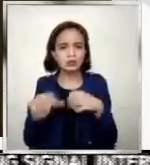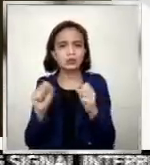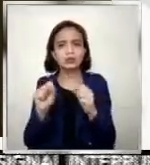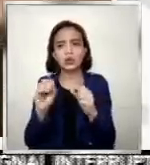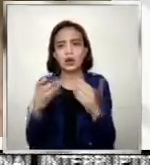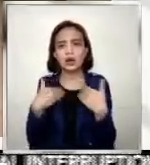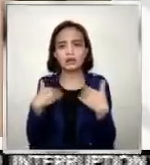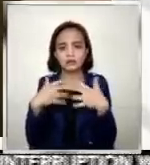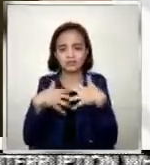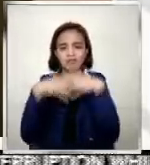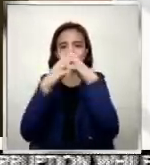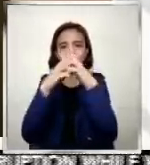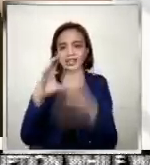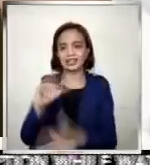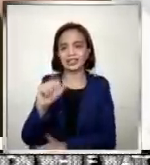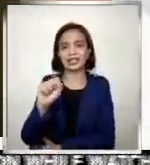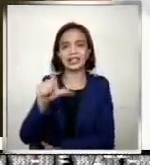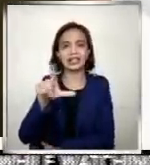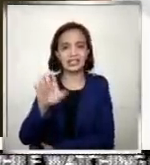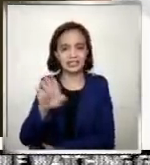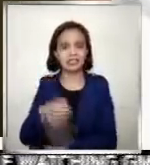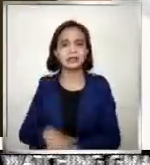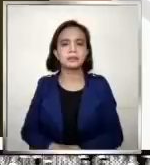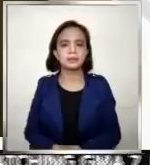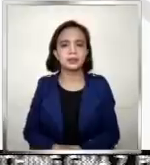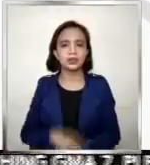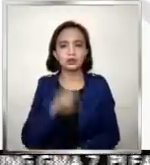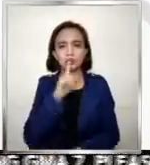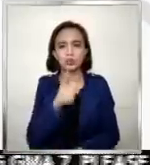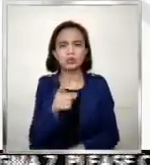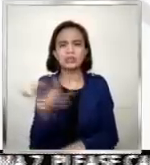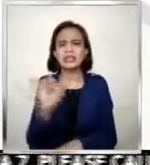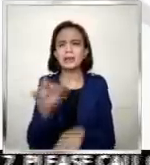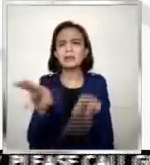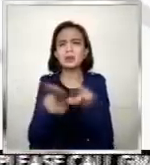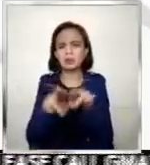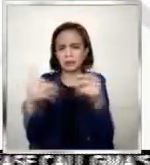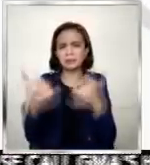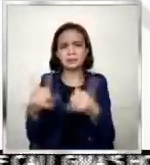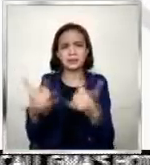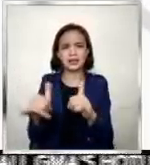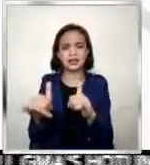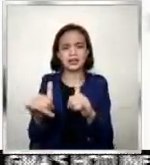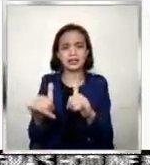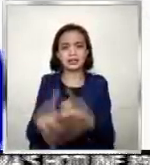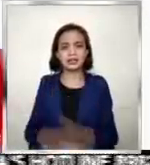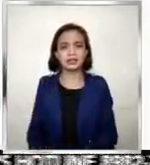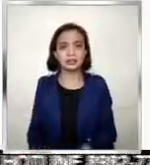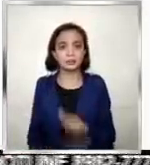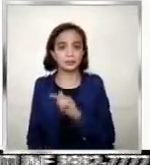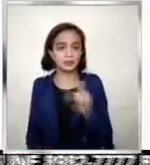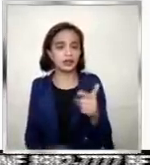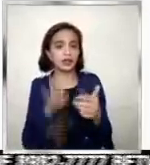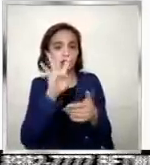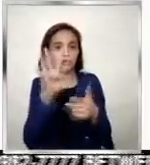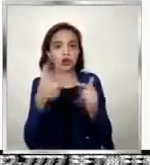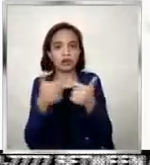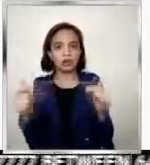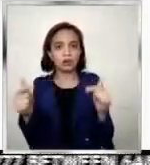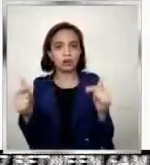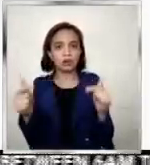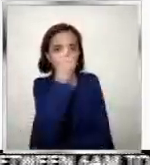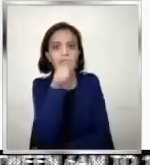the pillows, as in normal play. Apat na lingwahe raw ang naiintindihan ni Tilly,